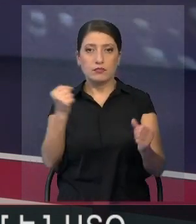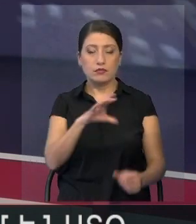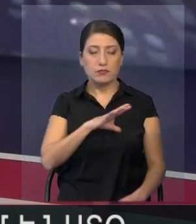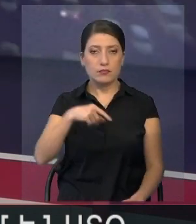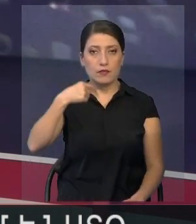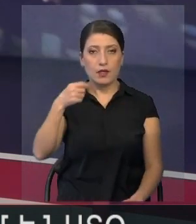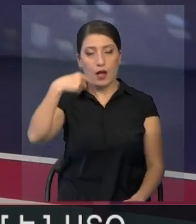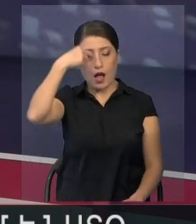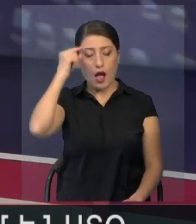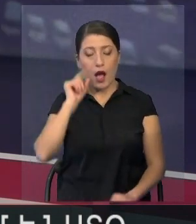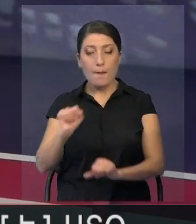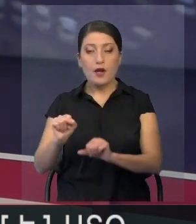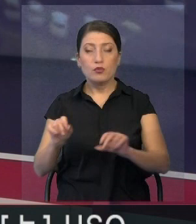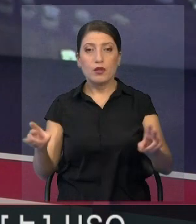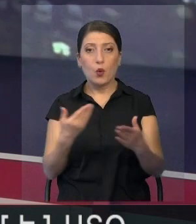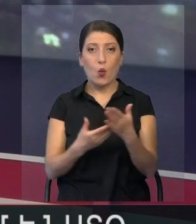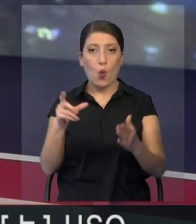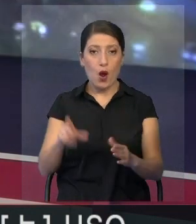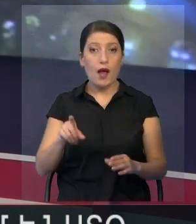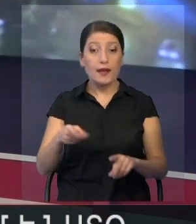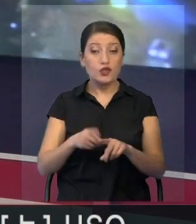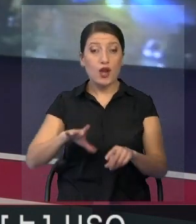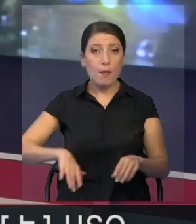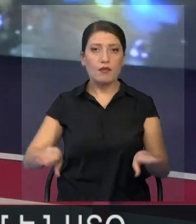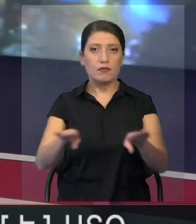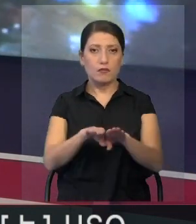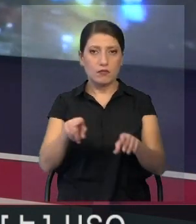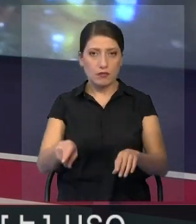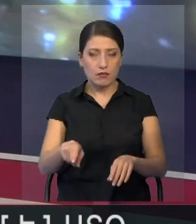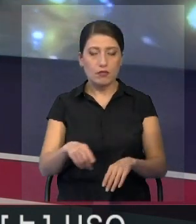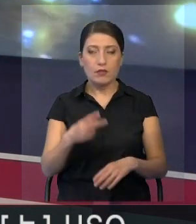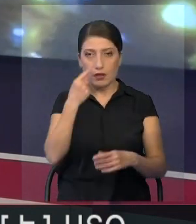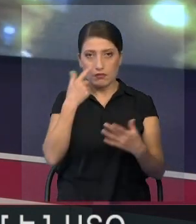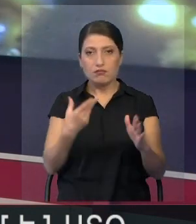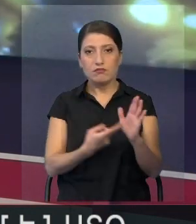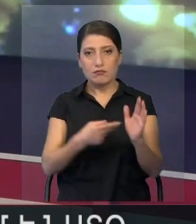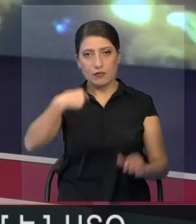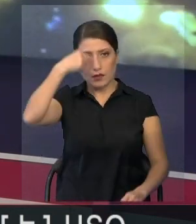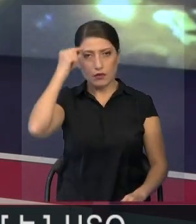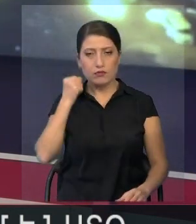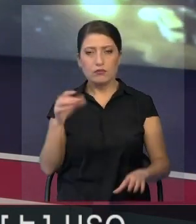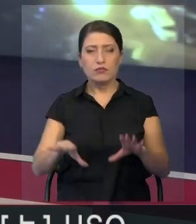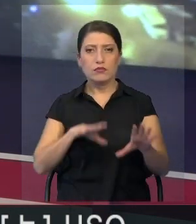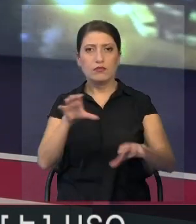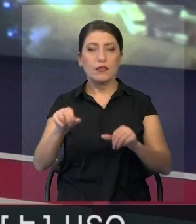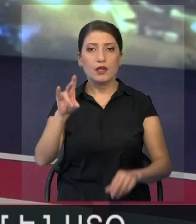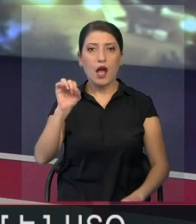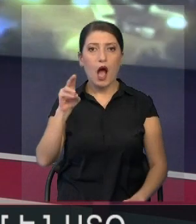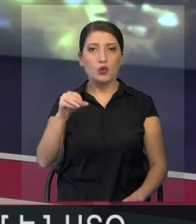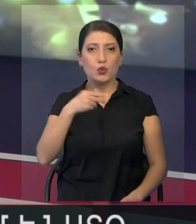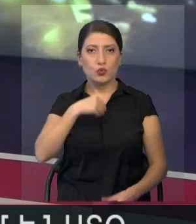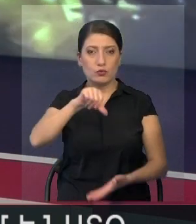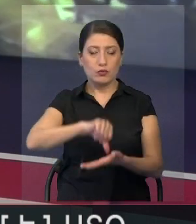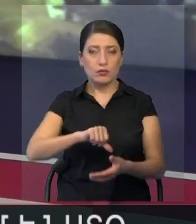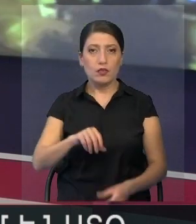Ադրբեջանի պաշտպանության նախարարի խորհրդական։ Նշանակում, որ հայ փորձագետների համոզմամբ ցույց է տալիս Ադրբեջանի ձգտումը դեպի ՆԱՏՕ և բացատրում է